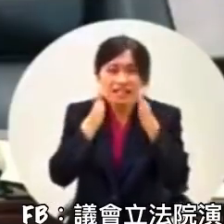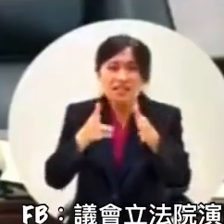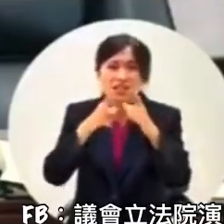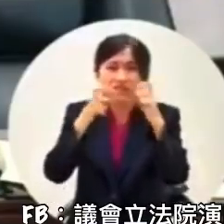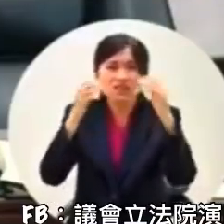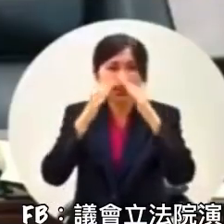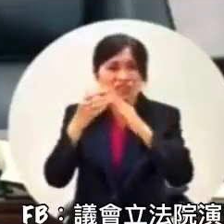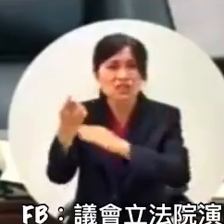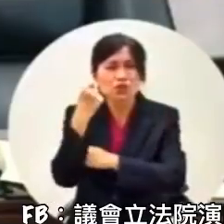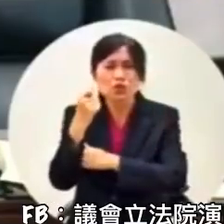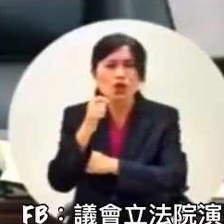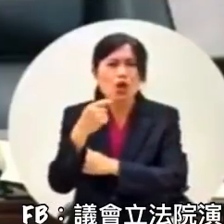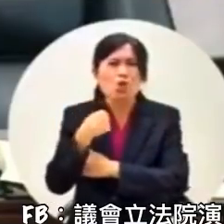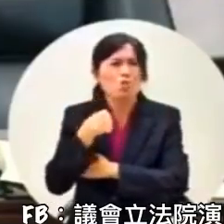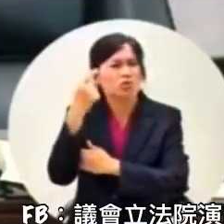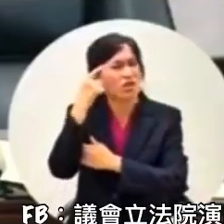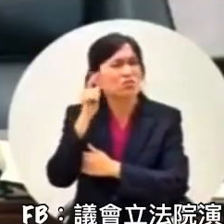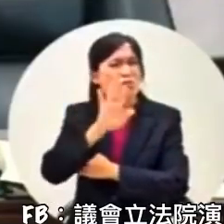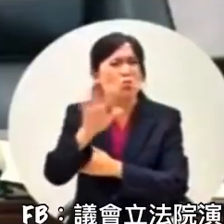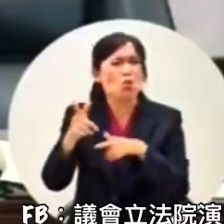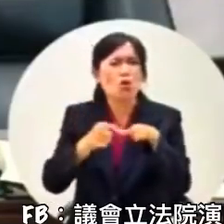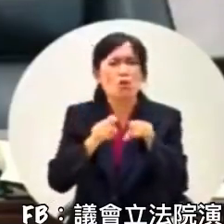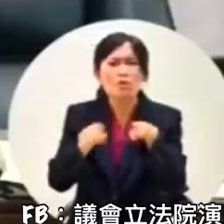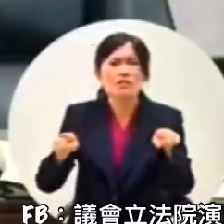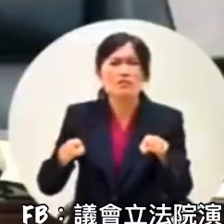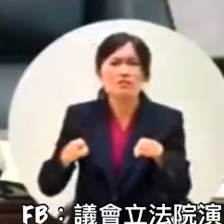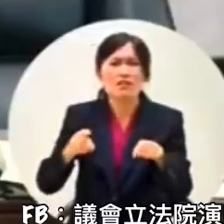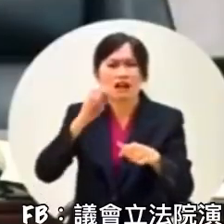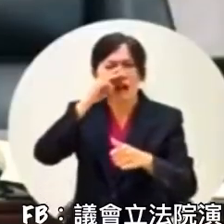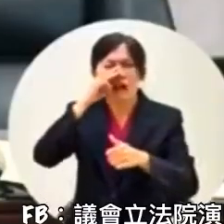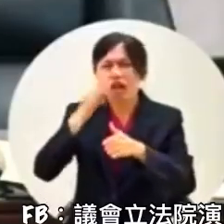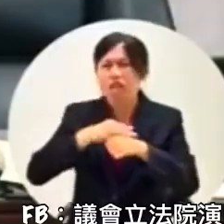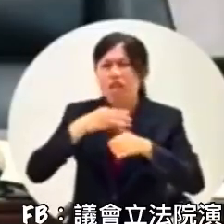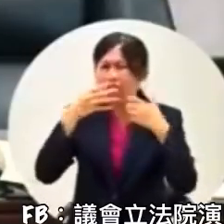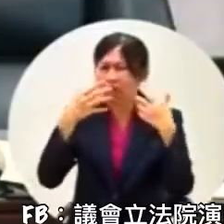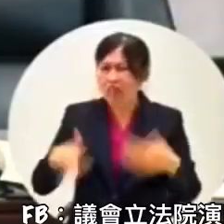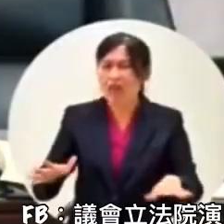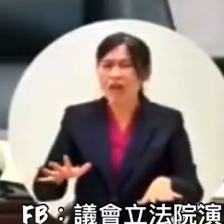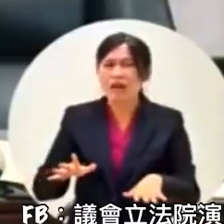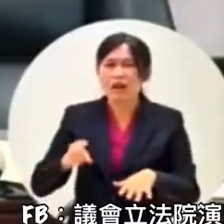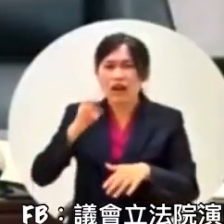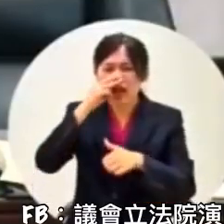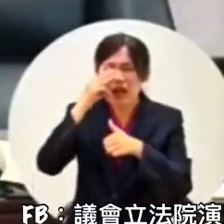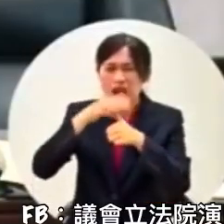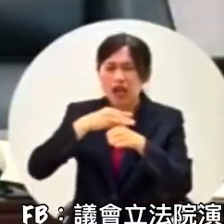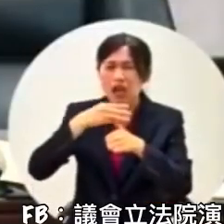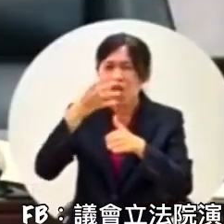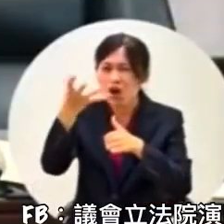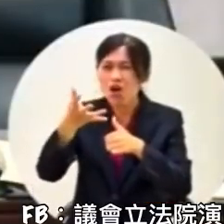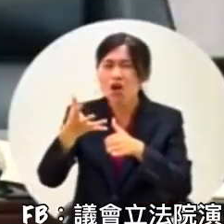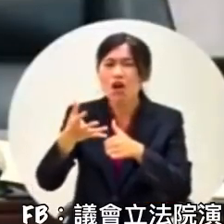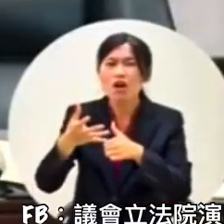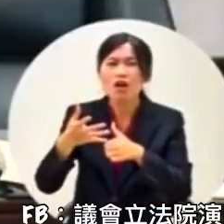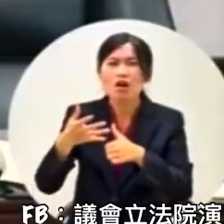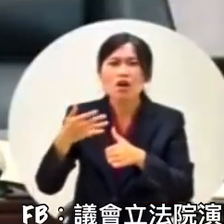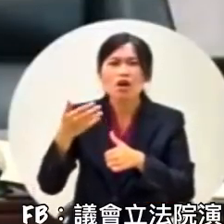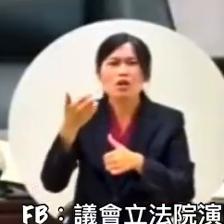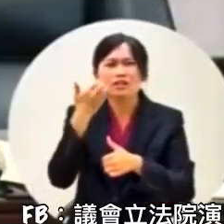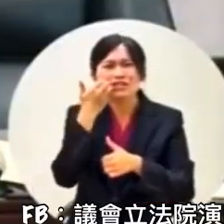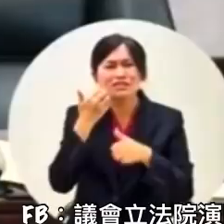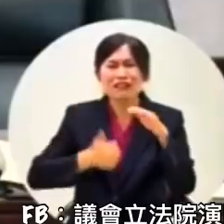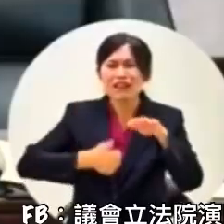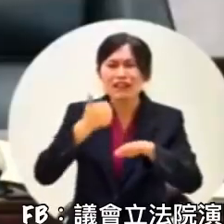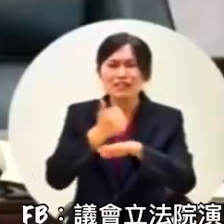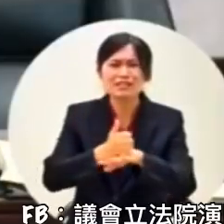是完全不公平的，伤害非常大。不管谁在执政哦，对我们高雄对地方哦，都是一个很不公平哦，是大魔